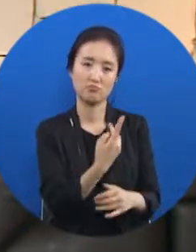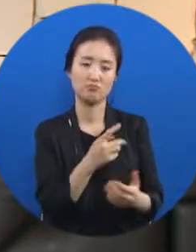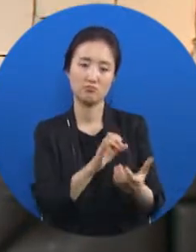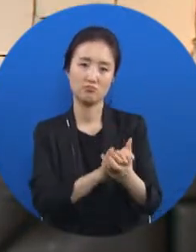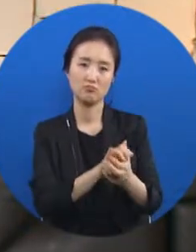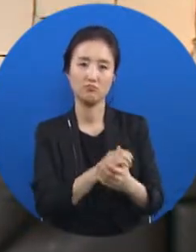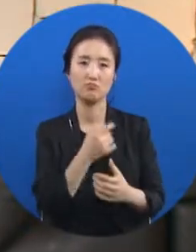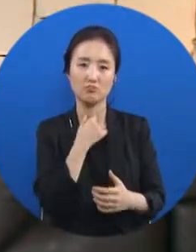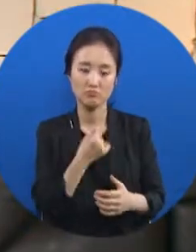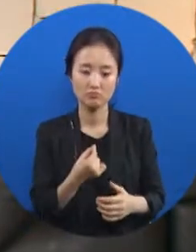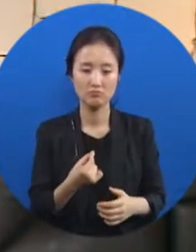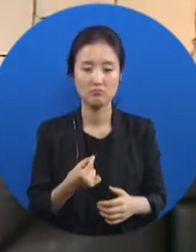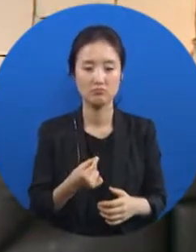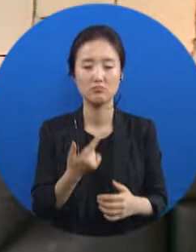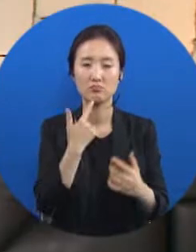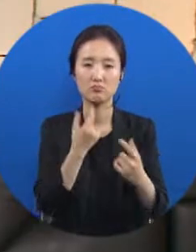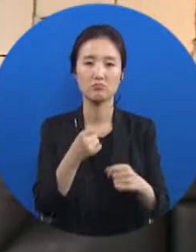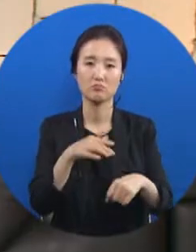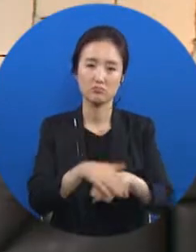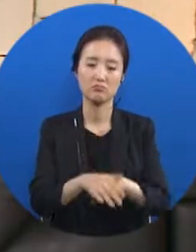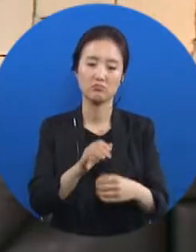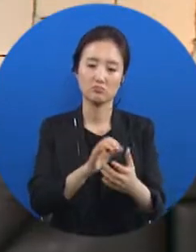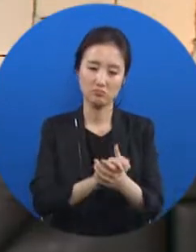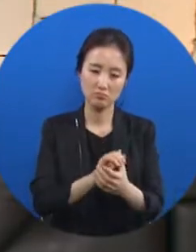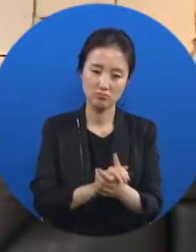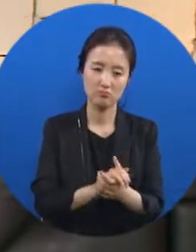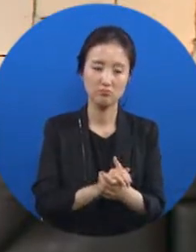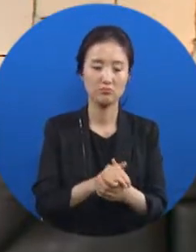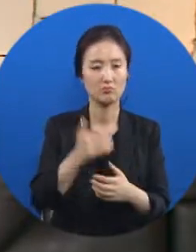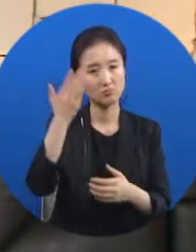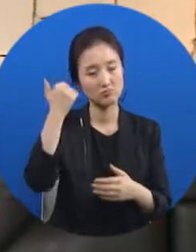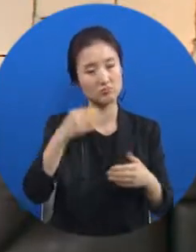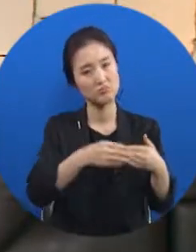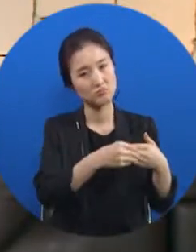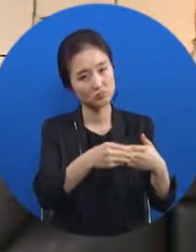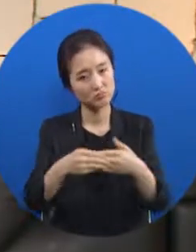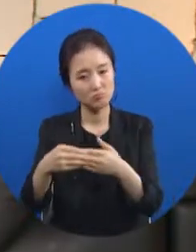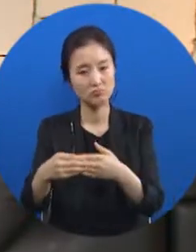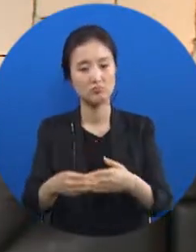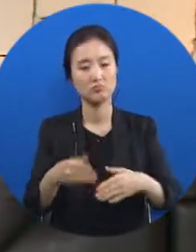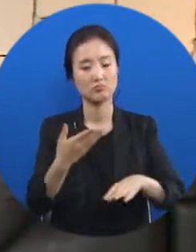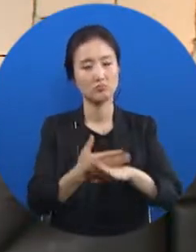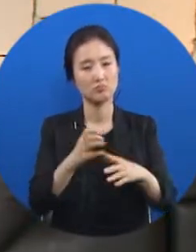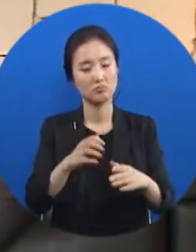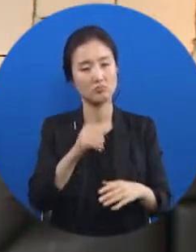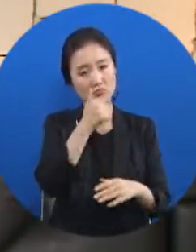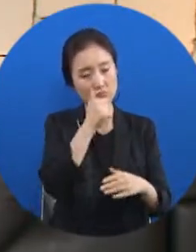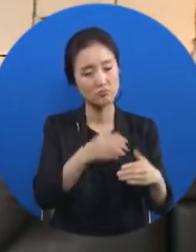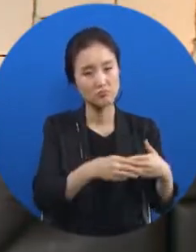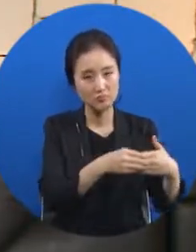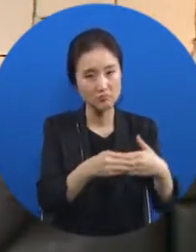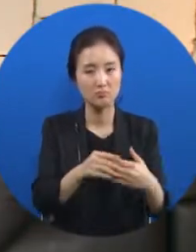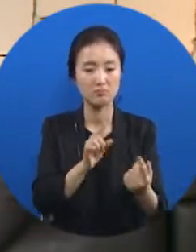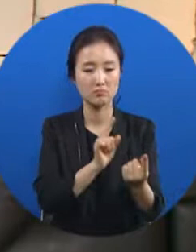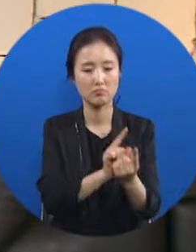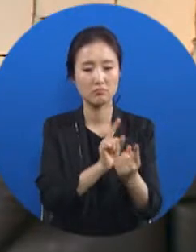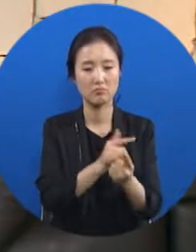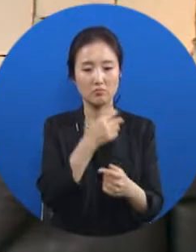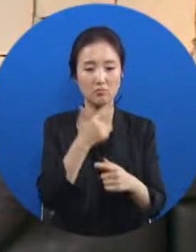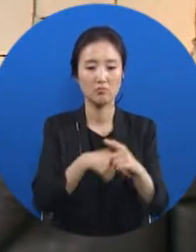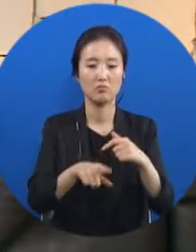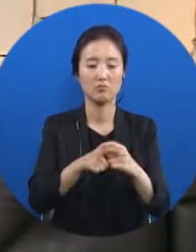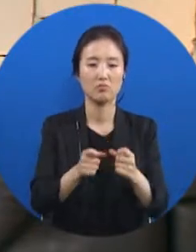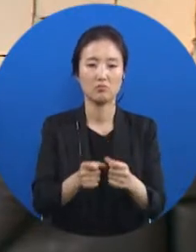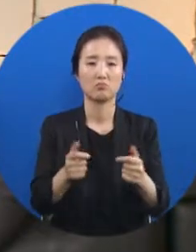싶다. 해가지고 친구가 돼서 한국 보여주고 또 외국 소개받고 그러면서 이제 영어가 서서히